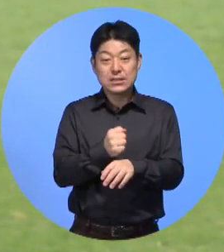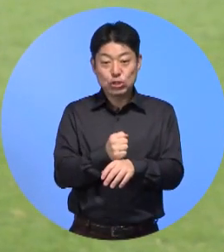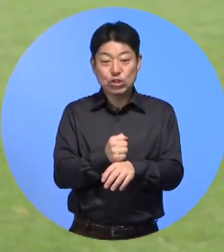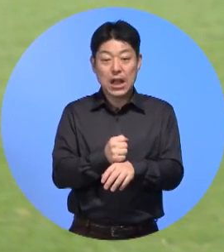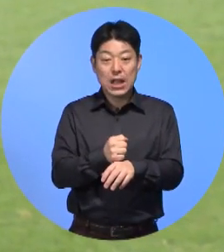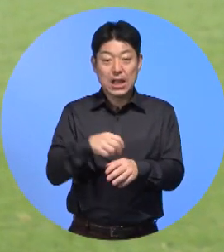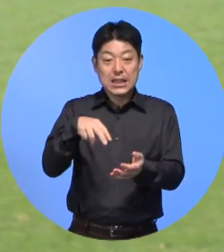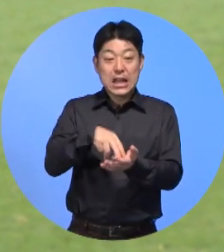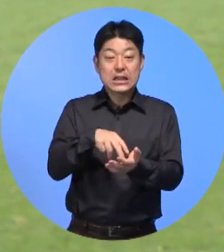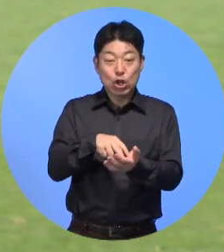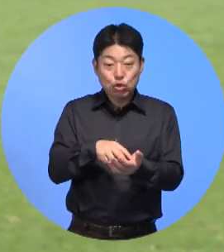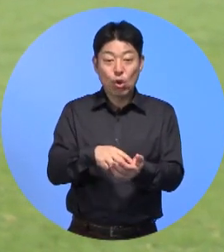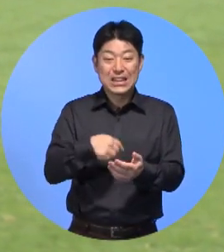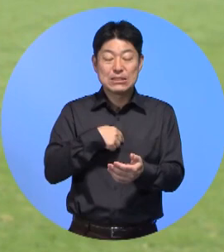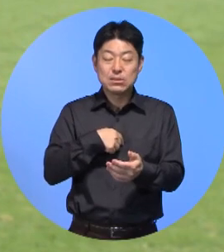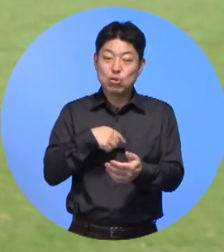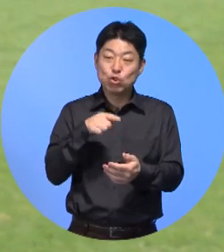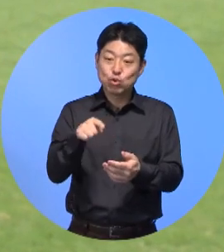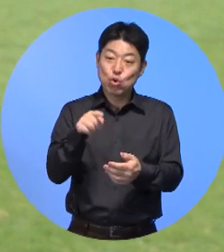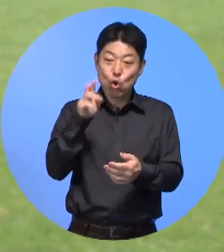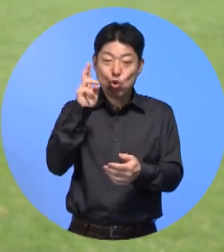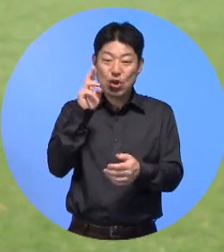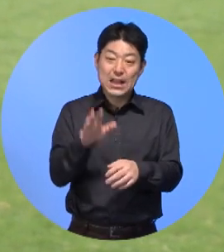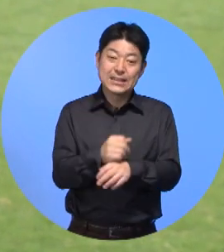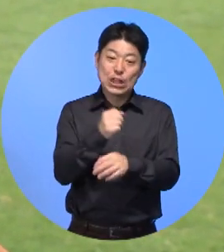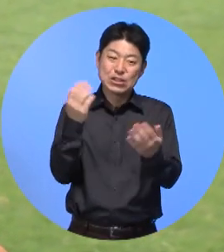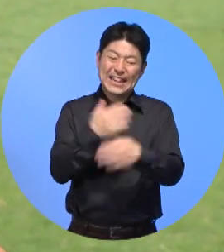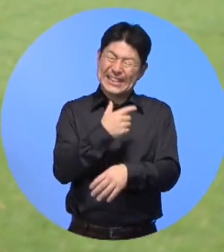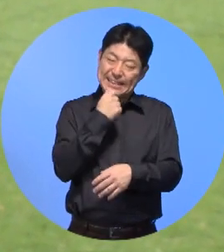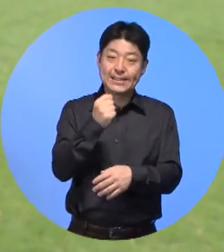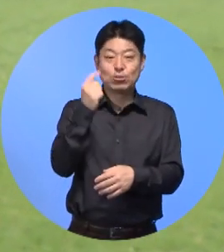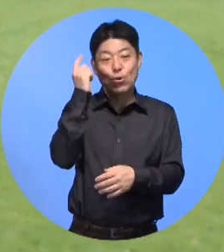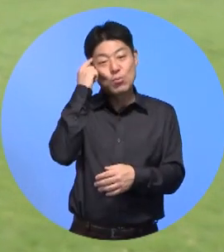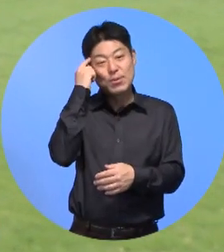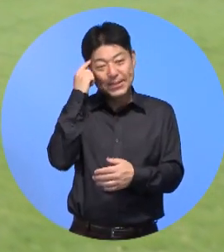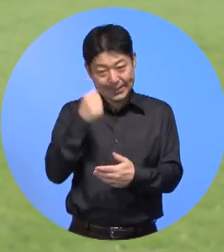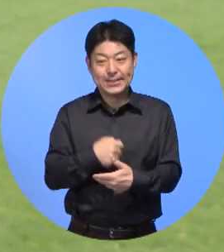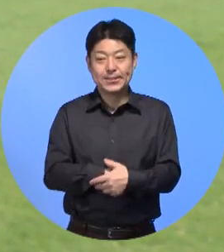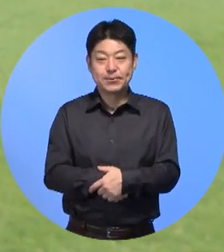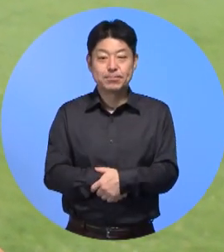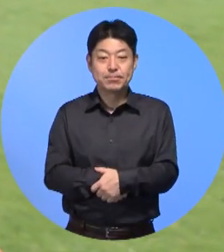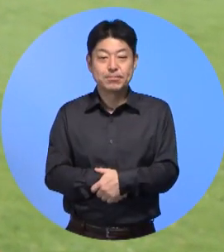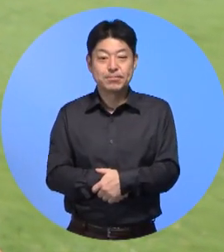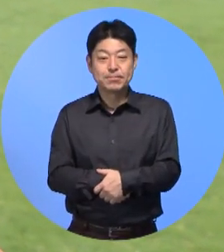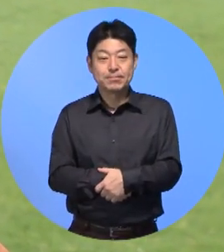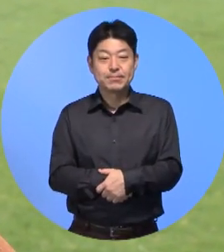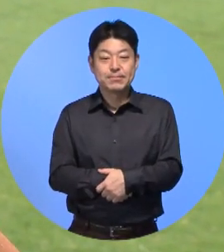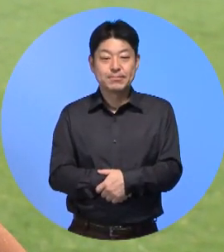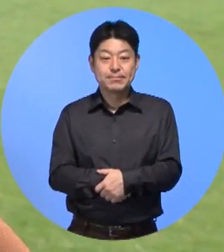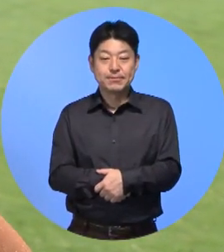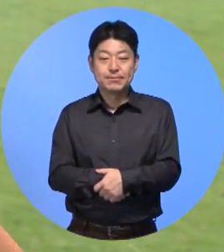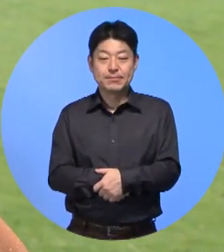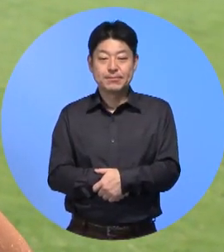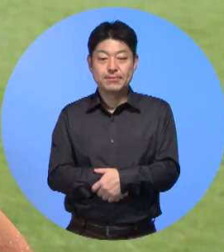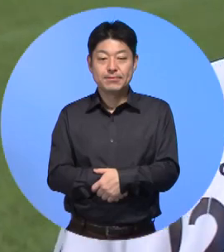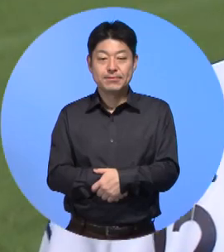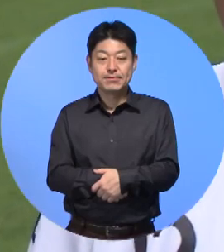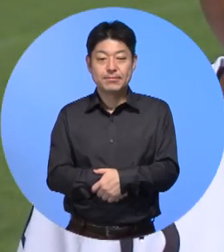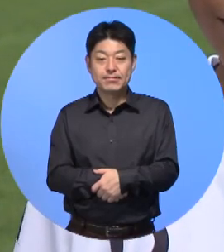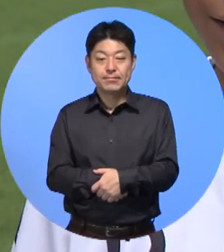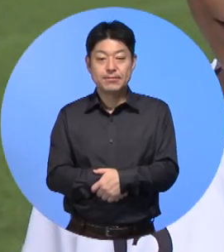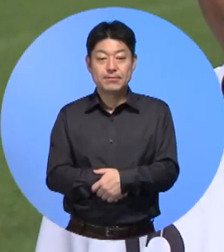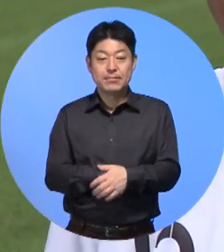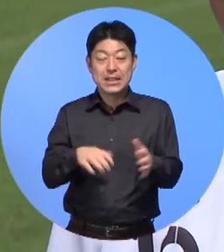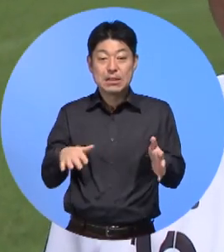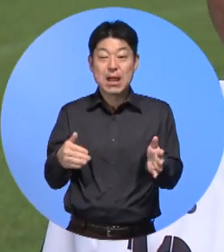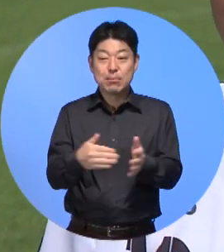ここでプロの選手がこのスパイクで立っているということで、自分もそういう選手になりたいなと思いました。